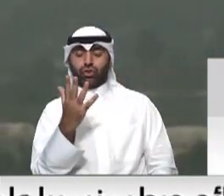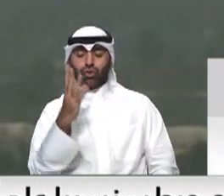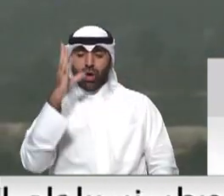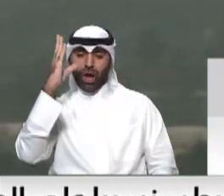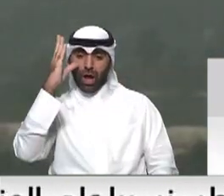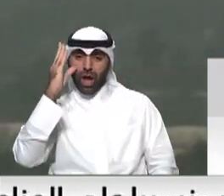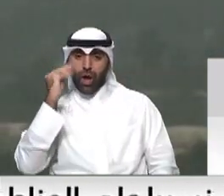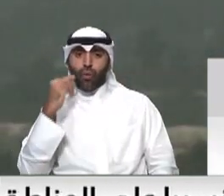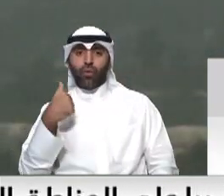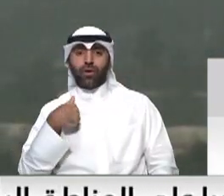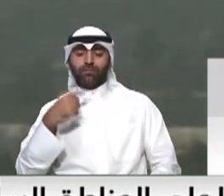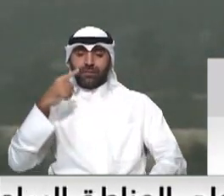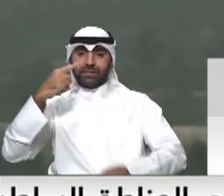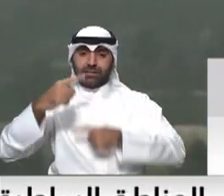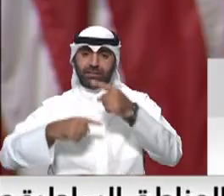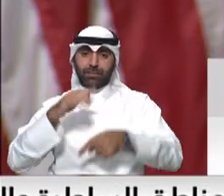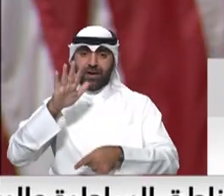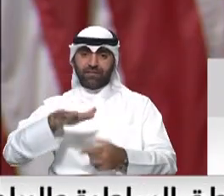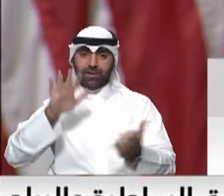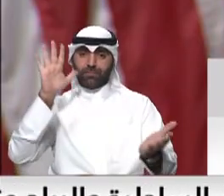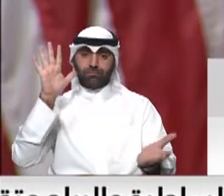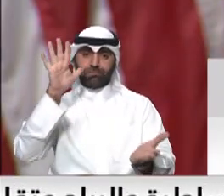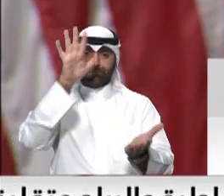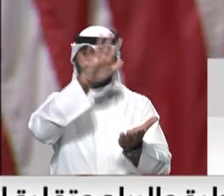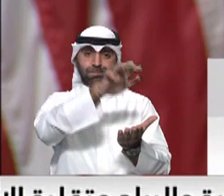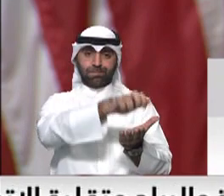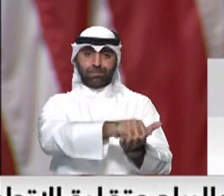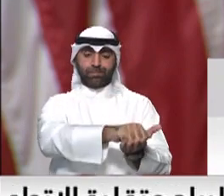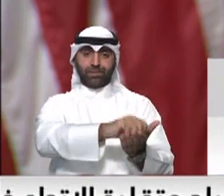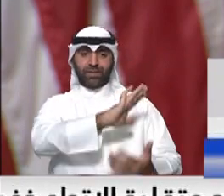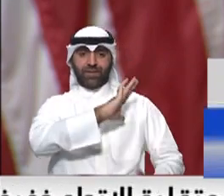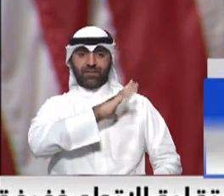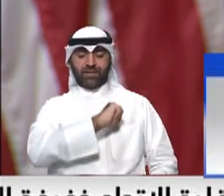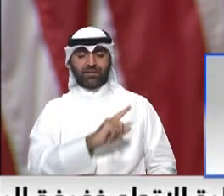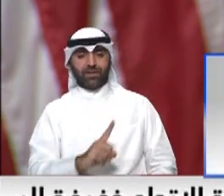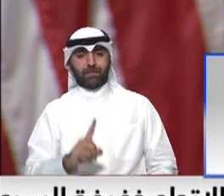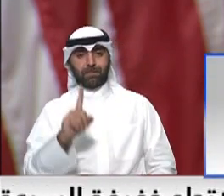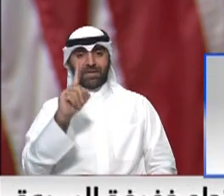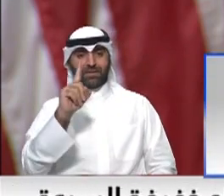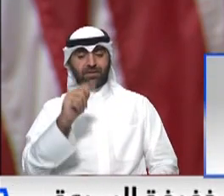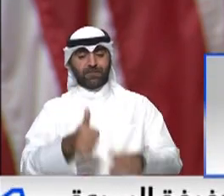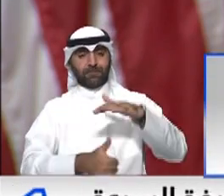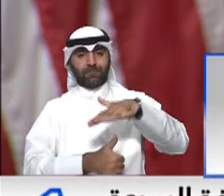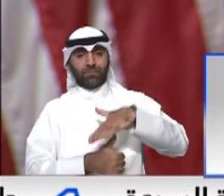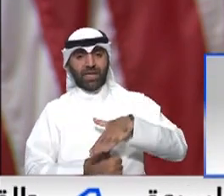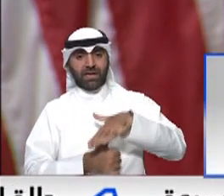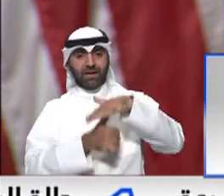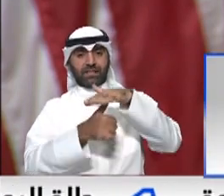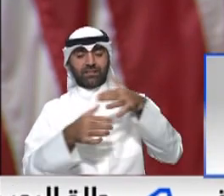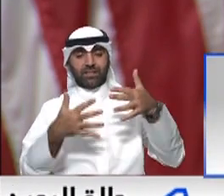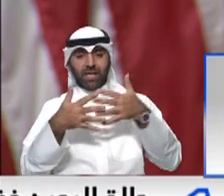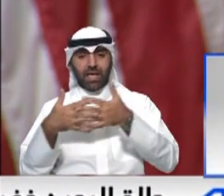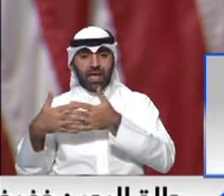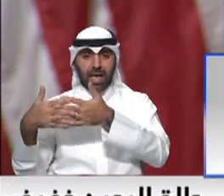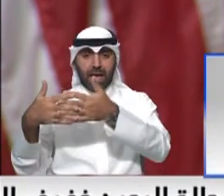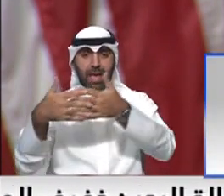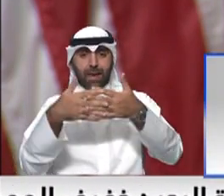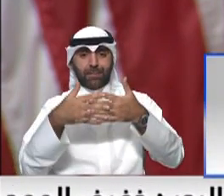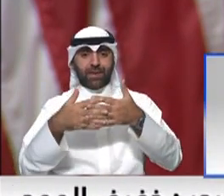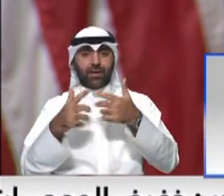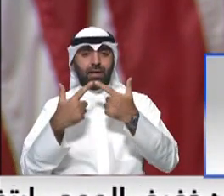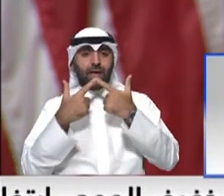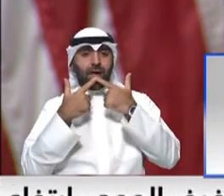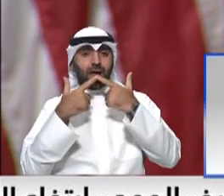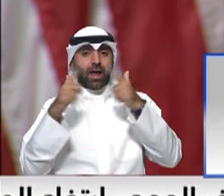سيسود عاقب انتهاء الحرب ان وجهه نظرنا هي ان الفلسطينيين يجب ان يكونوا في طليعه